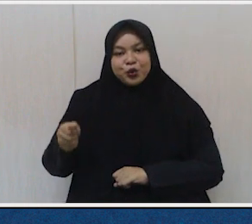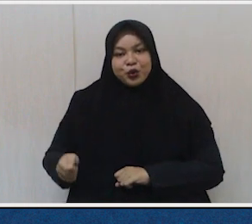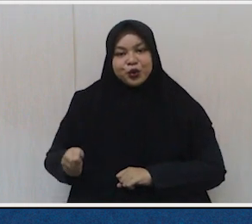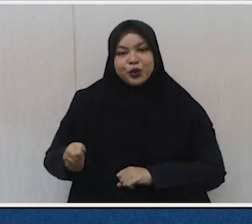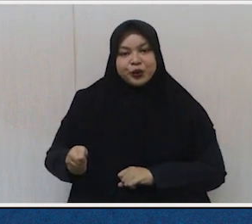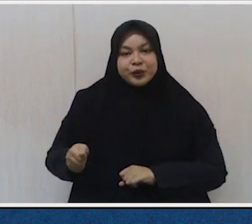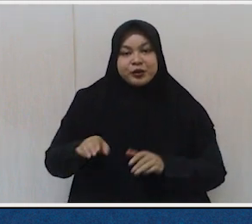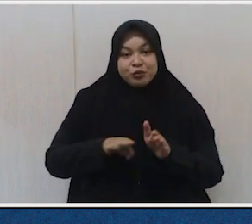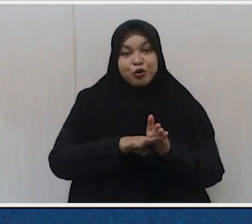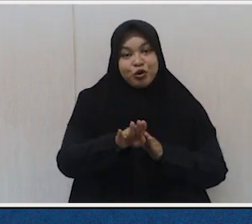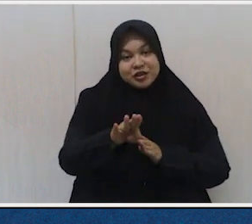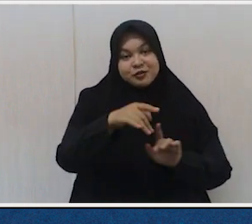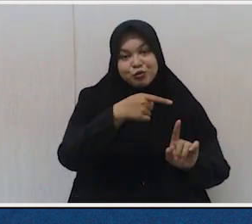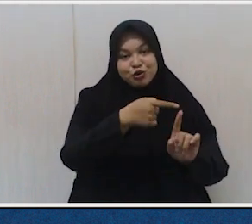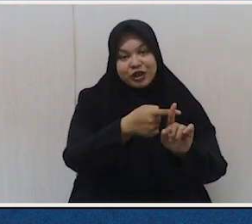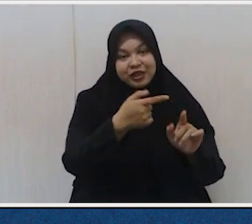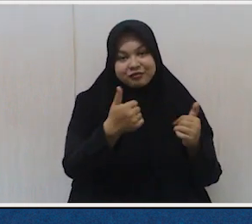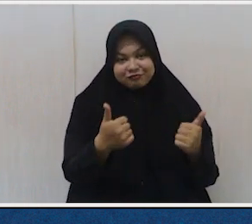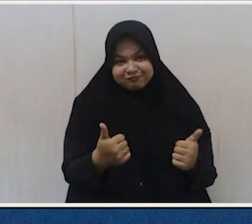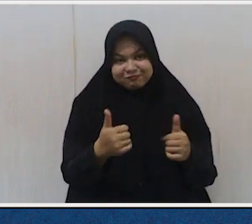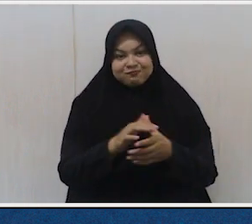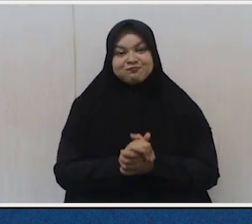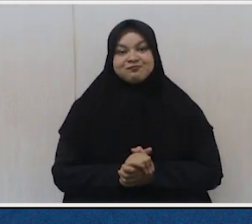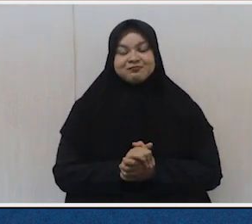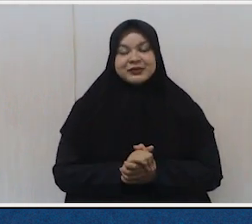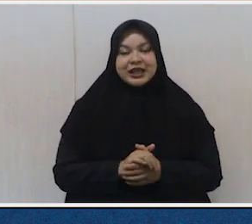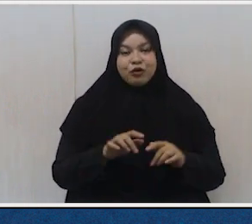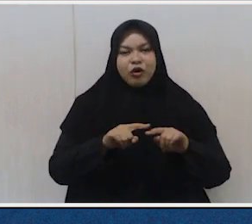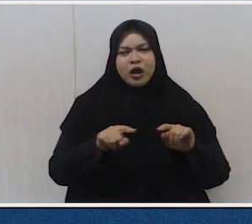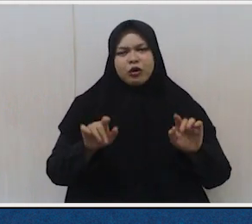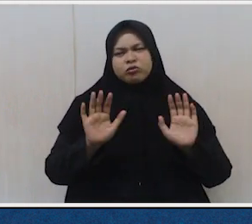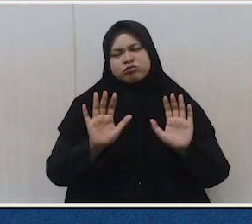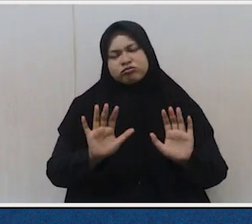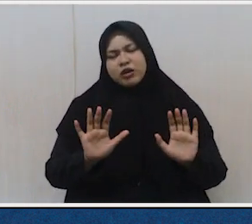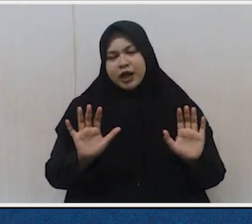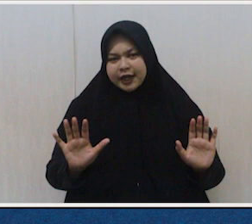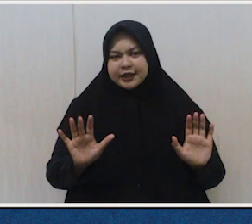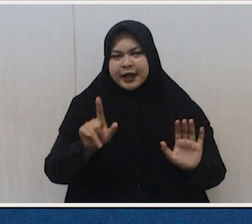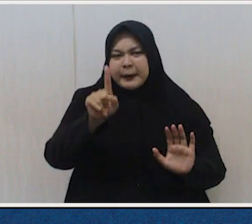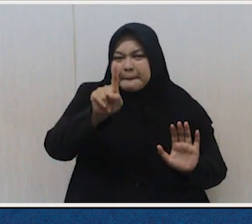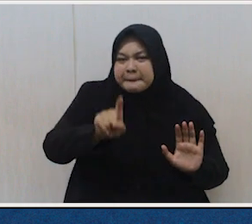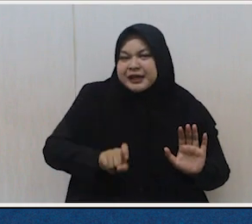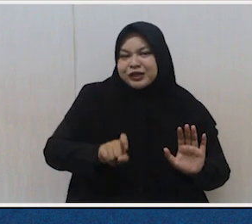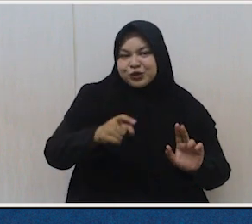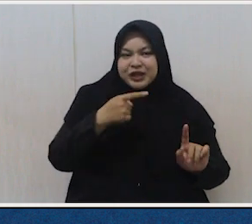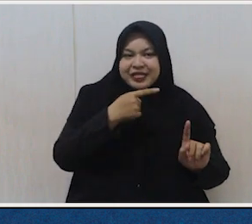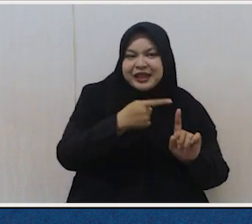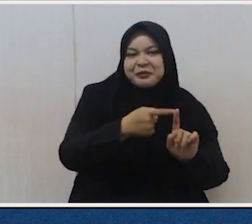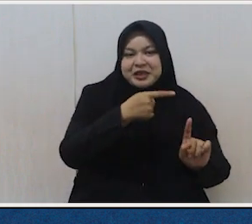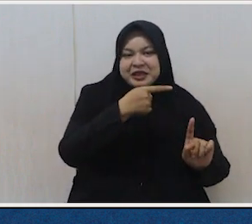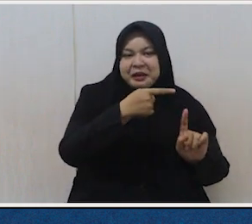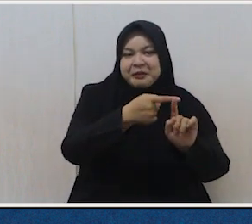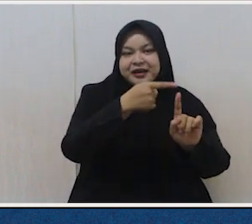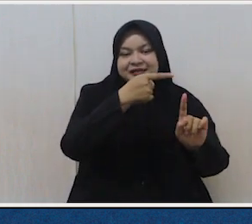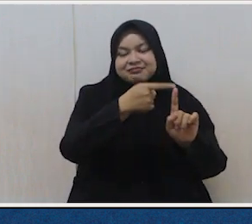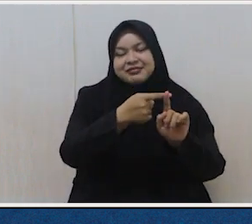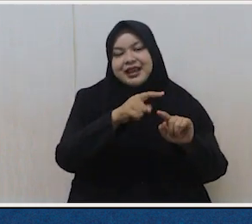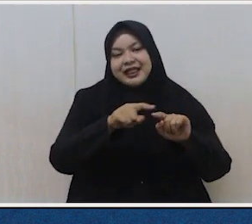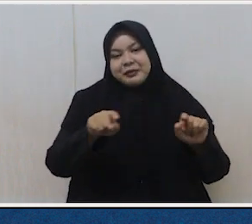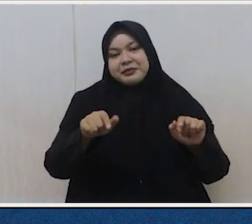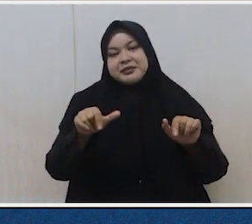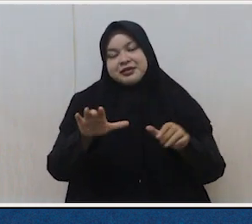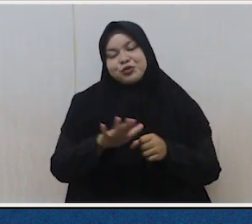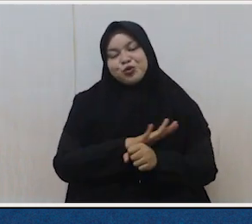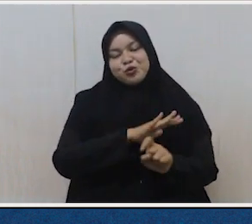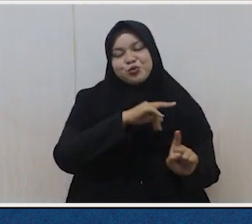eh progresnya cukup positif dan Walaupun memang banyak yang EE perlu ditambal-tambal kira-kira begitu ya tapi